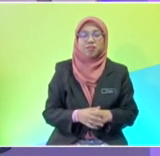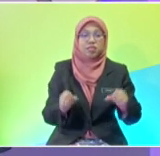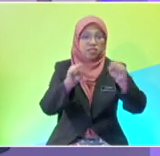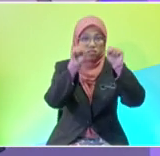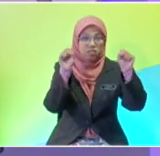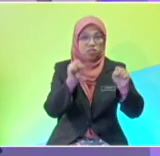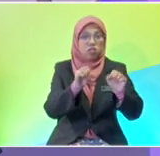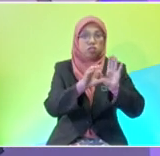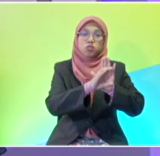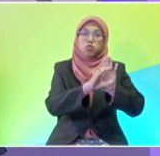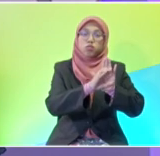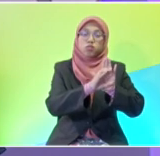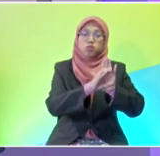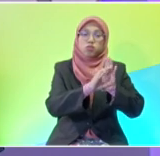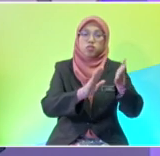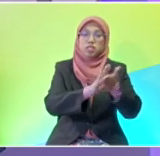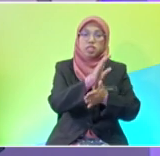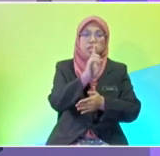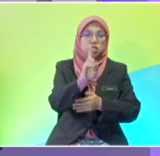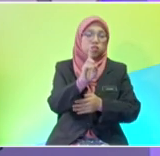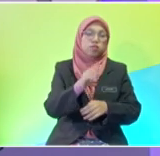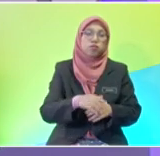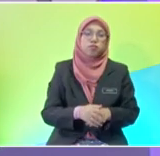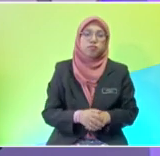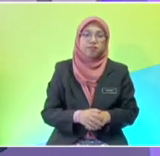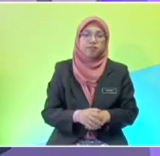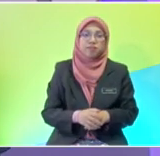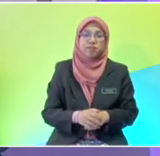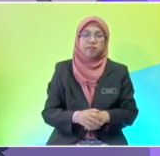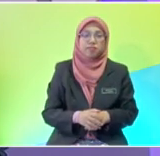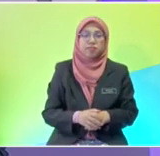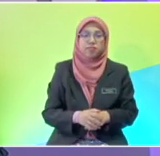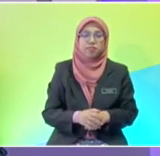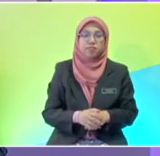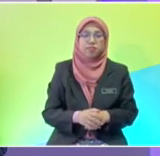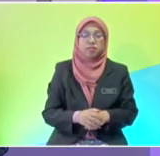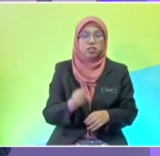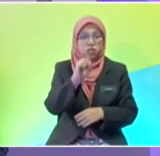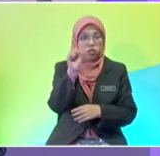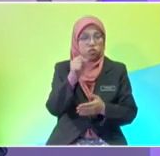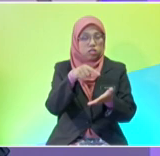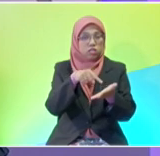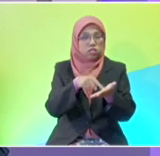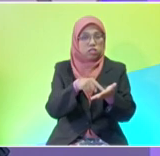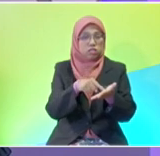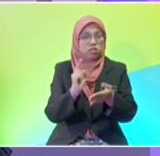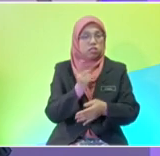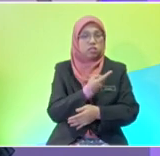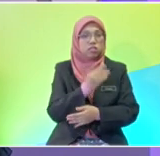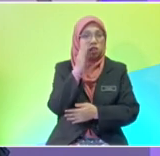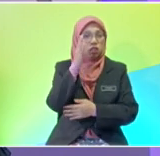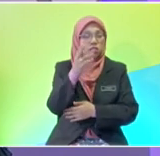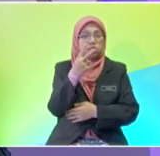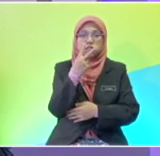hari ini soal dan contoh kertas 1 yang mana soal yang ini eee kita akan lihat